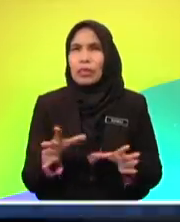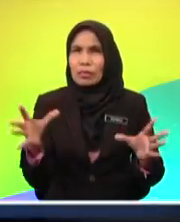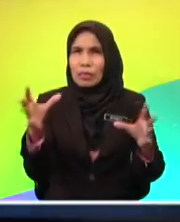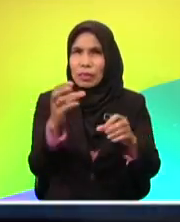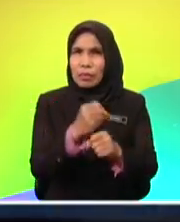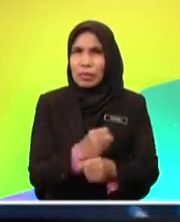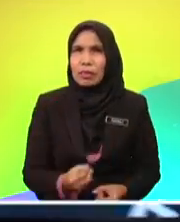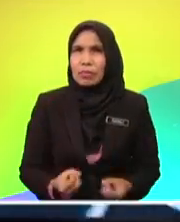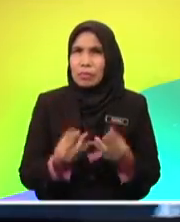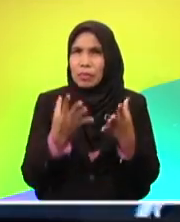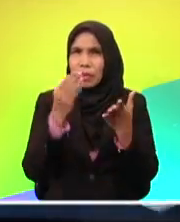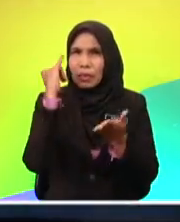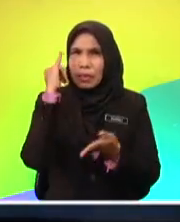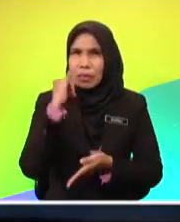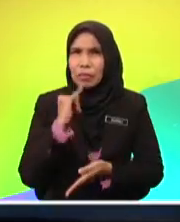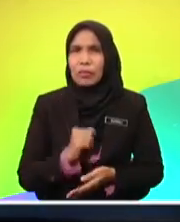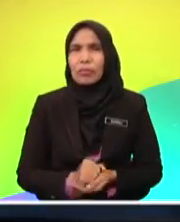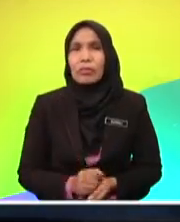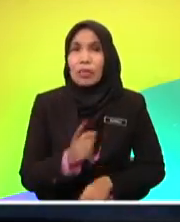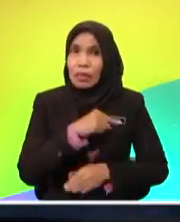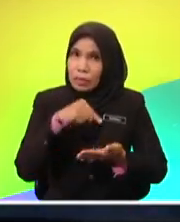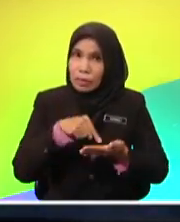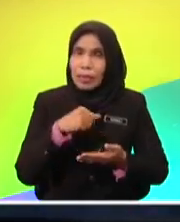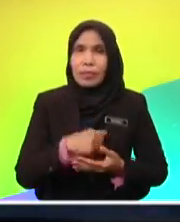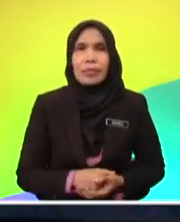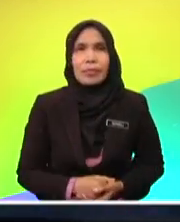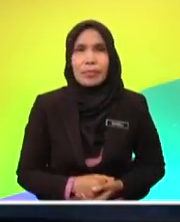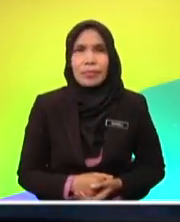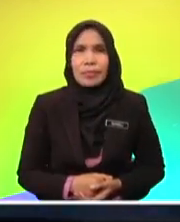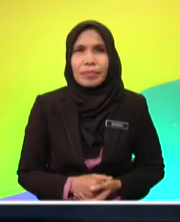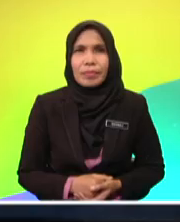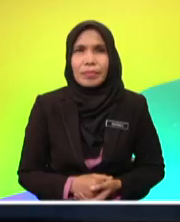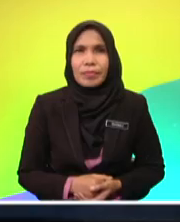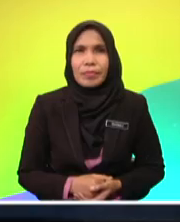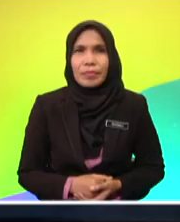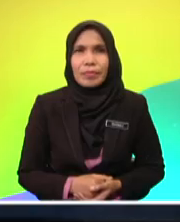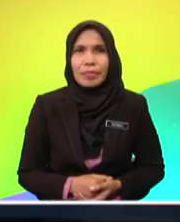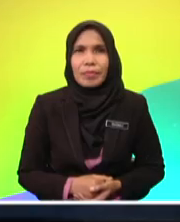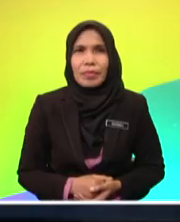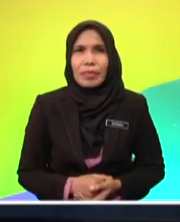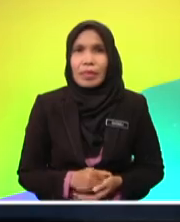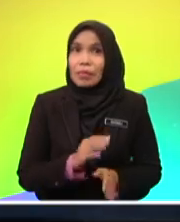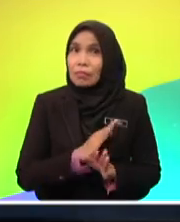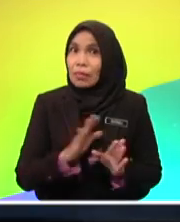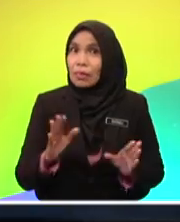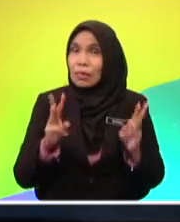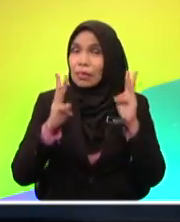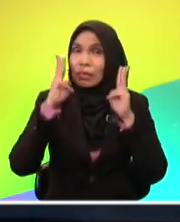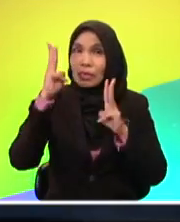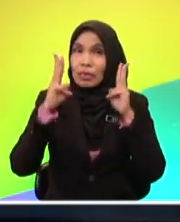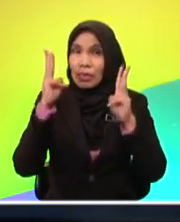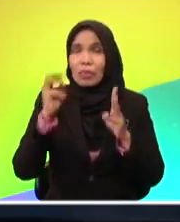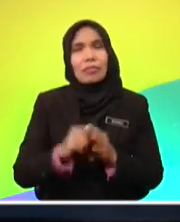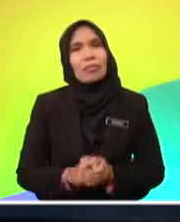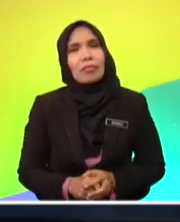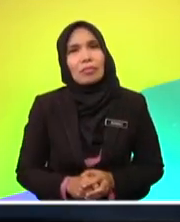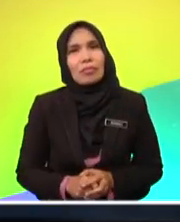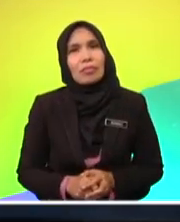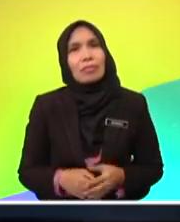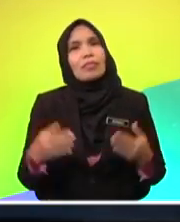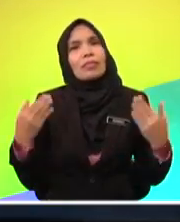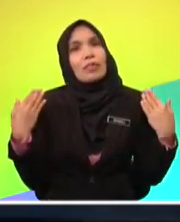ini. Pasti nak tahu lagi apa yang menarik kan untuk pembelajaran seterusnya? Jangan risau. Selepas ini kita